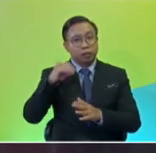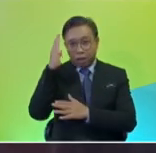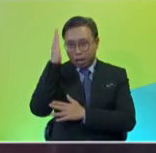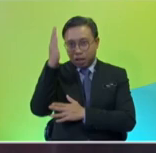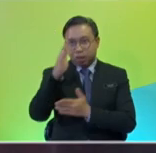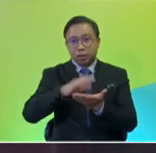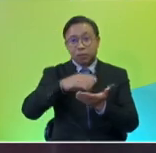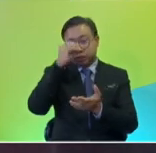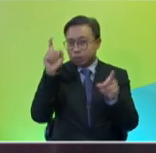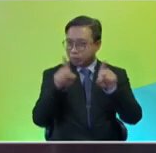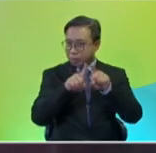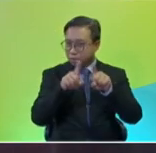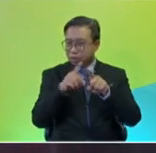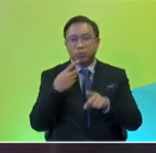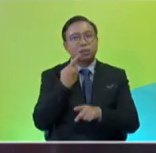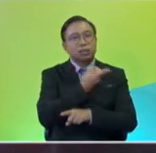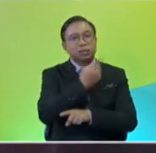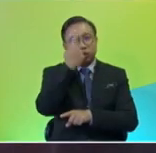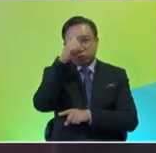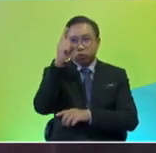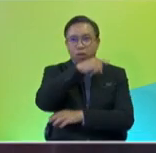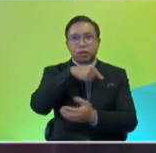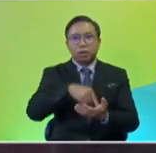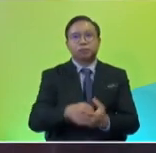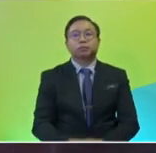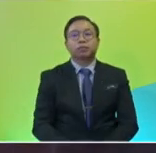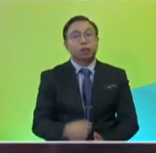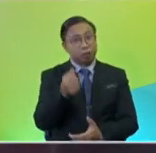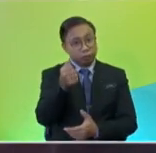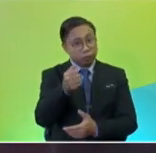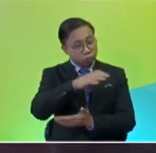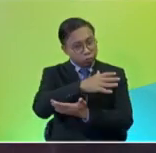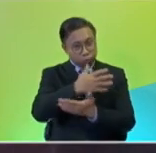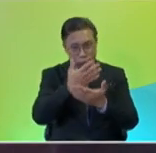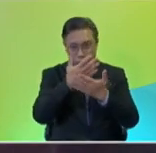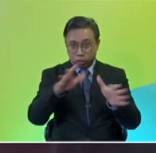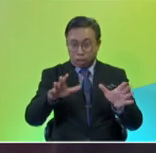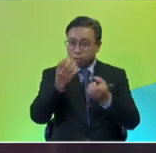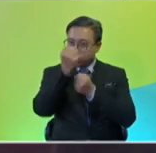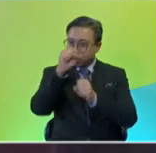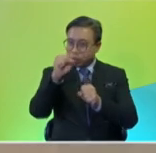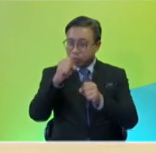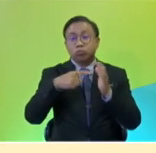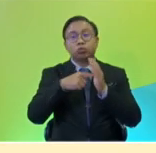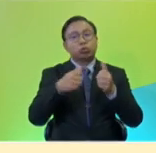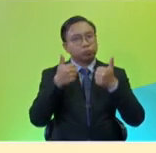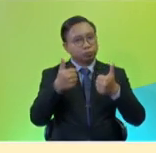belajar bersama-sama kita untuk hari ini. Okey, adakah anda semua bersedia? Bagilah thumbs up sekiranya dah sedia.